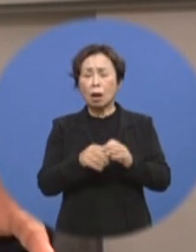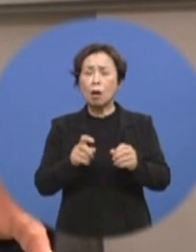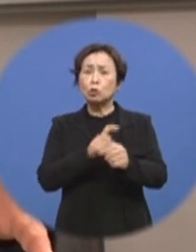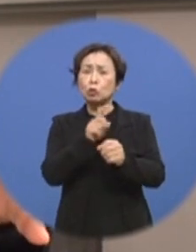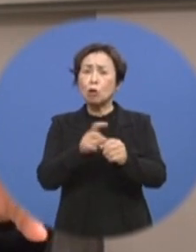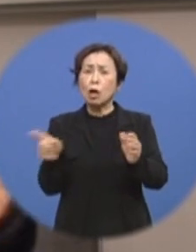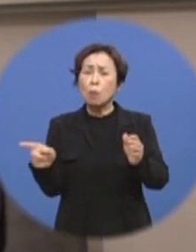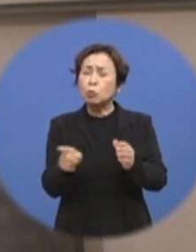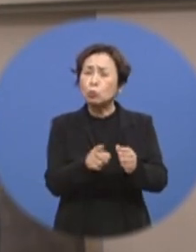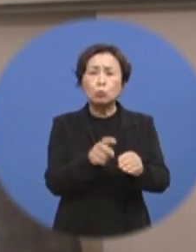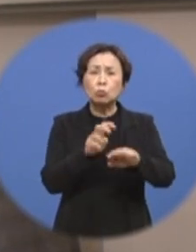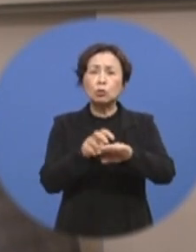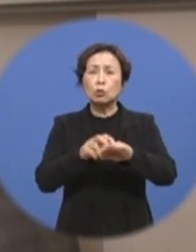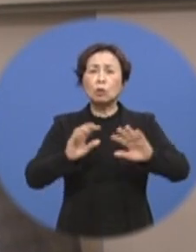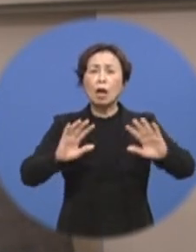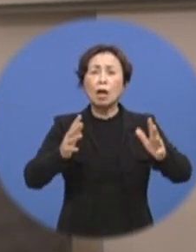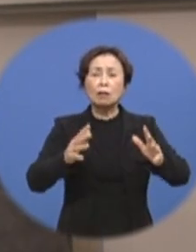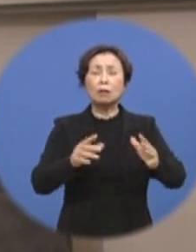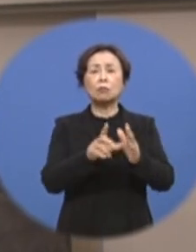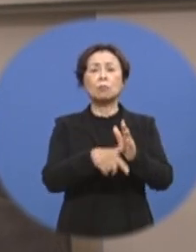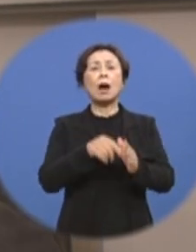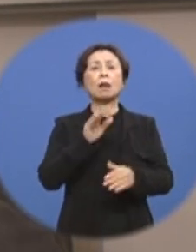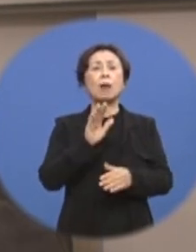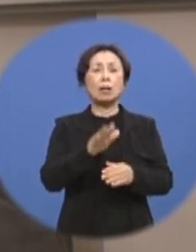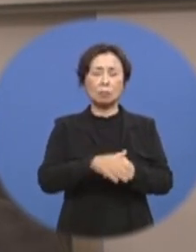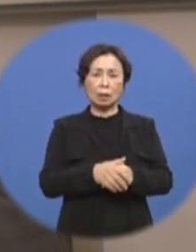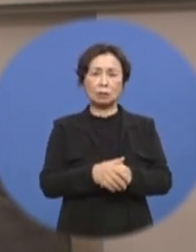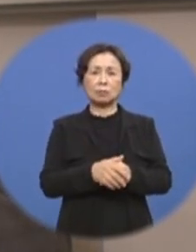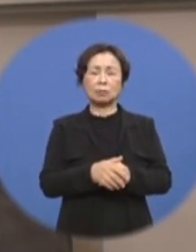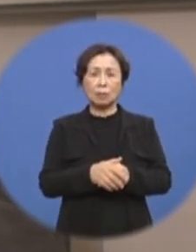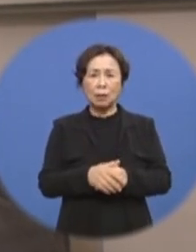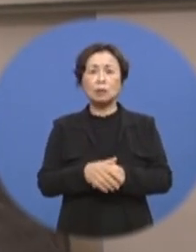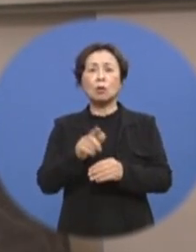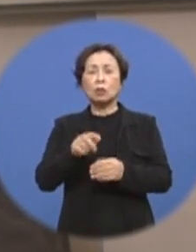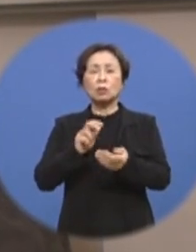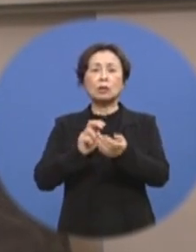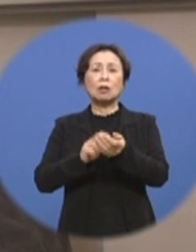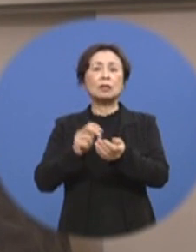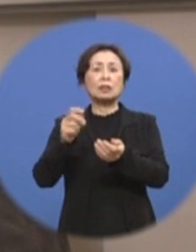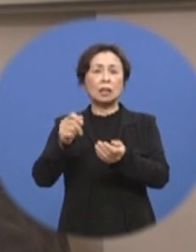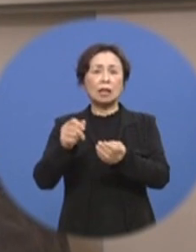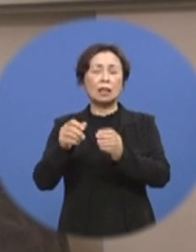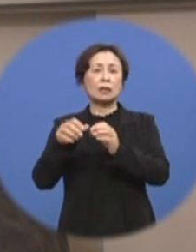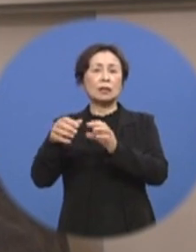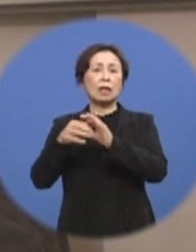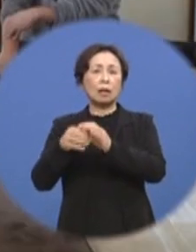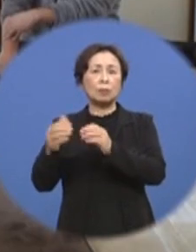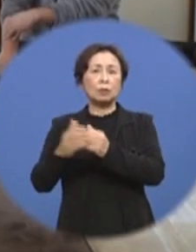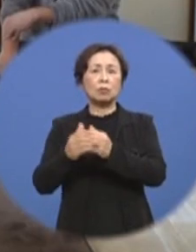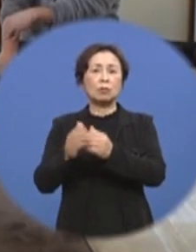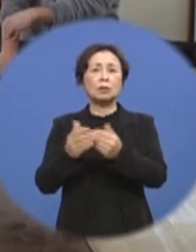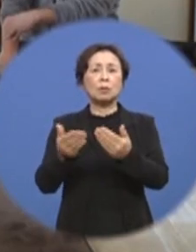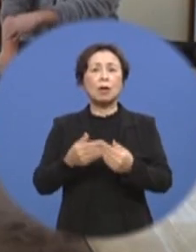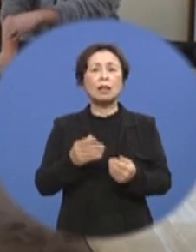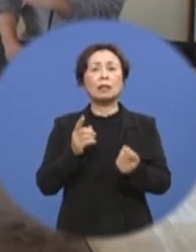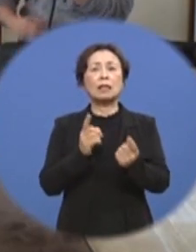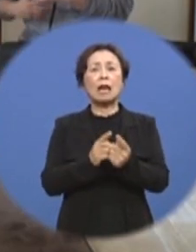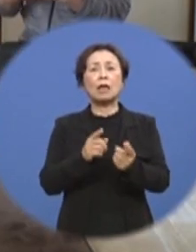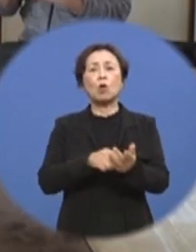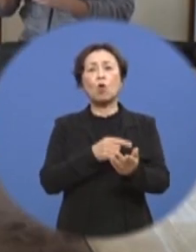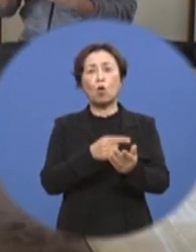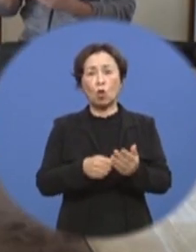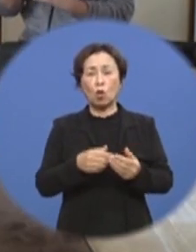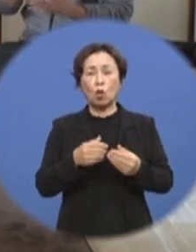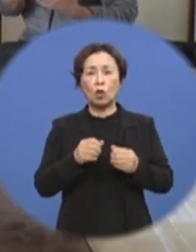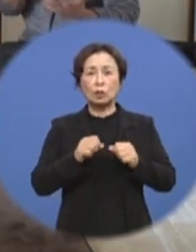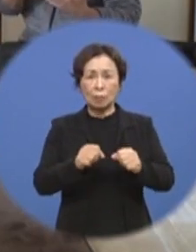あるそれは例の対応じゃなくて両側に膿栓協力を得てあの対応してもらいます西3番目が一番大事